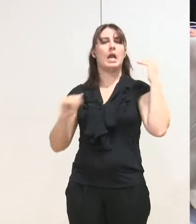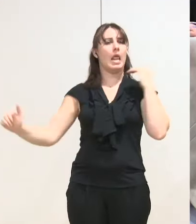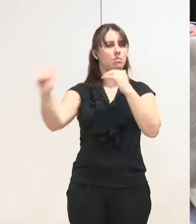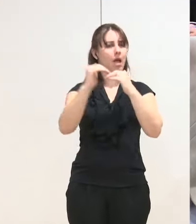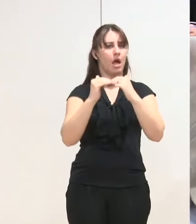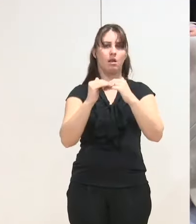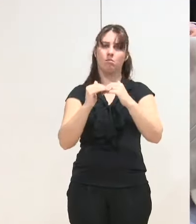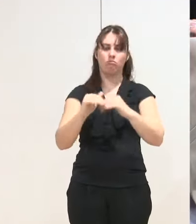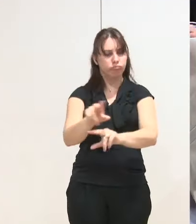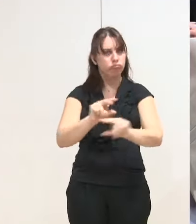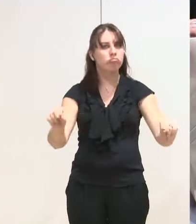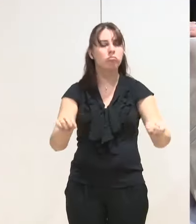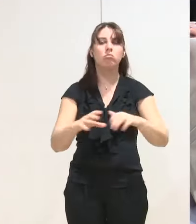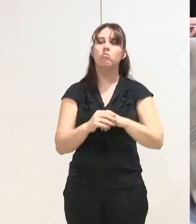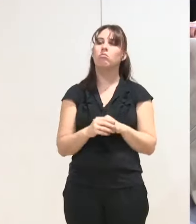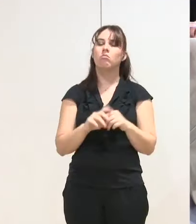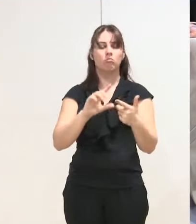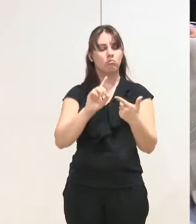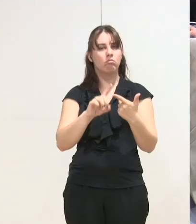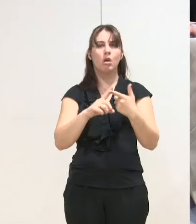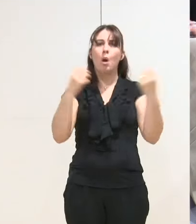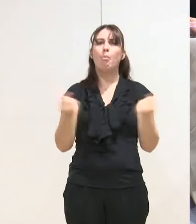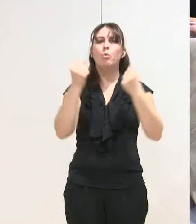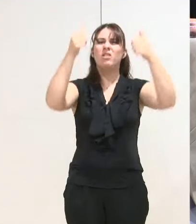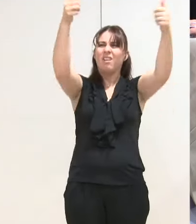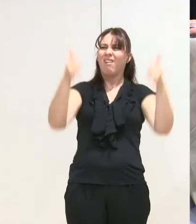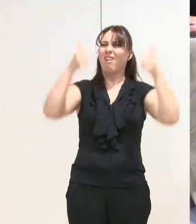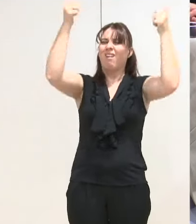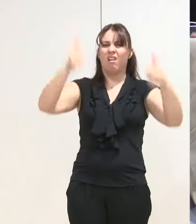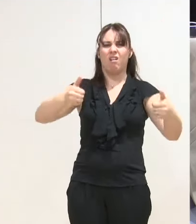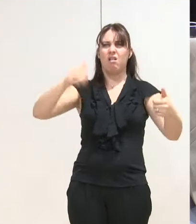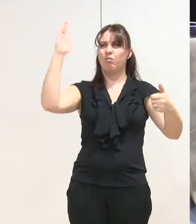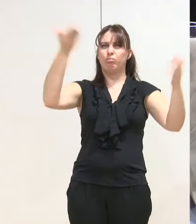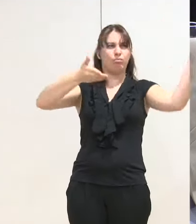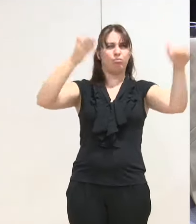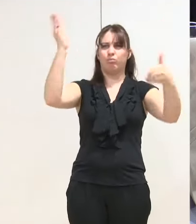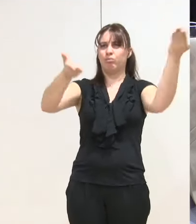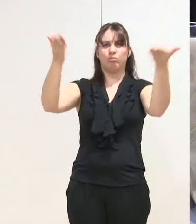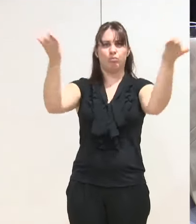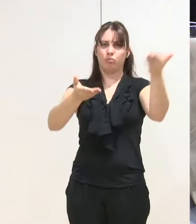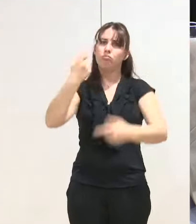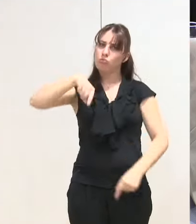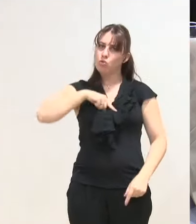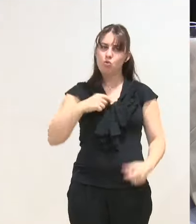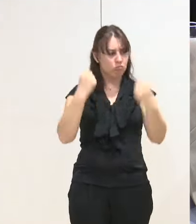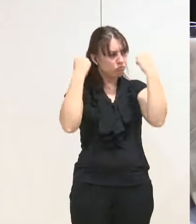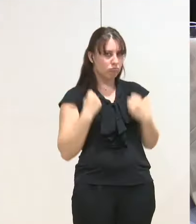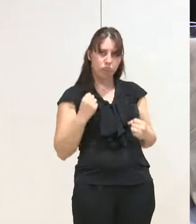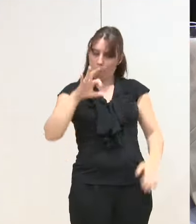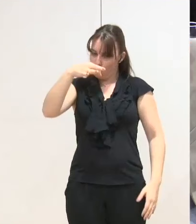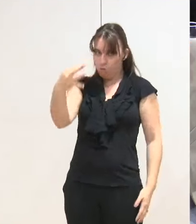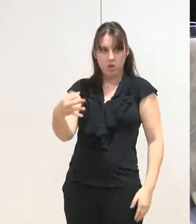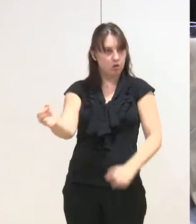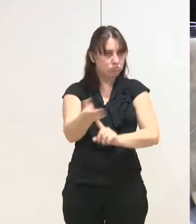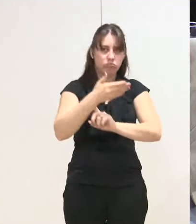l'explanade libération de l'espace public de la publicité oui ces choix nous les avons fait et nous les assumons clairement dans